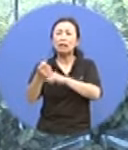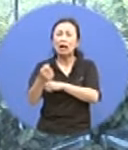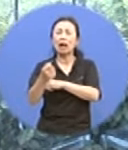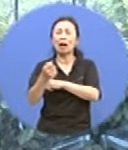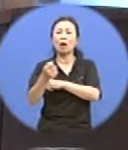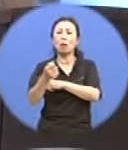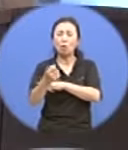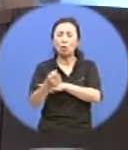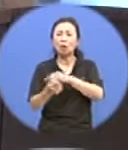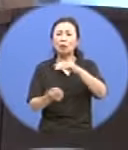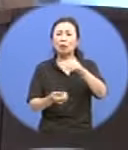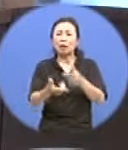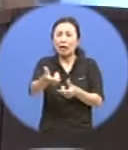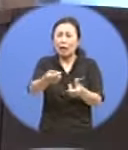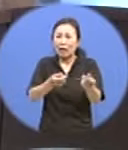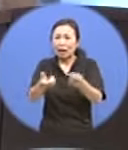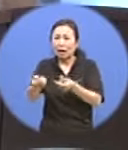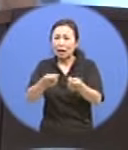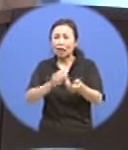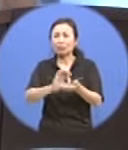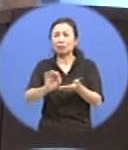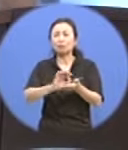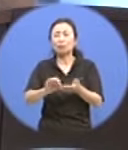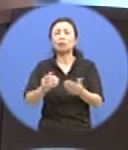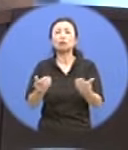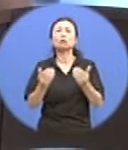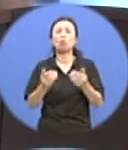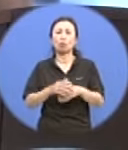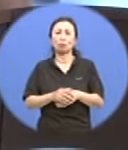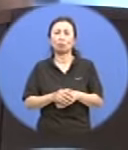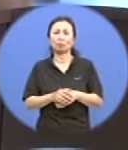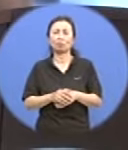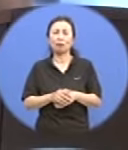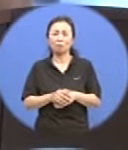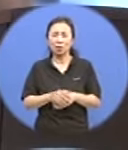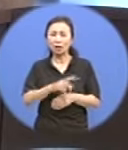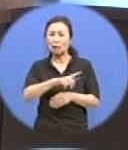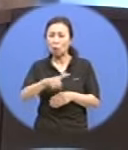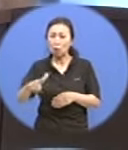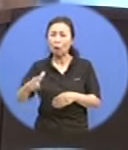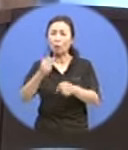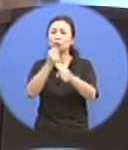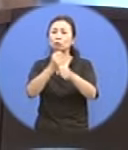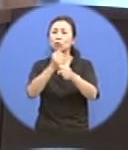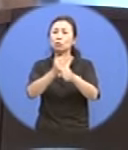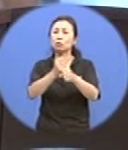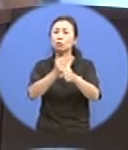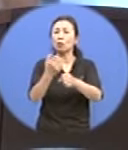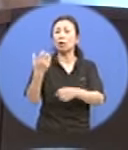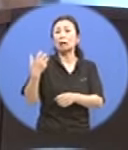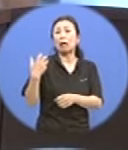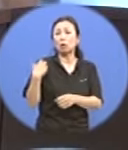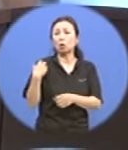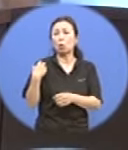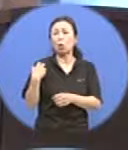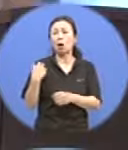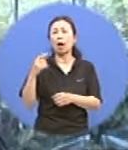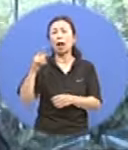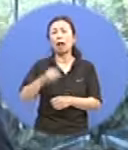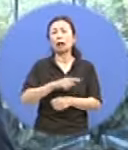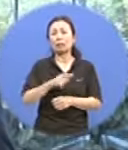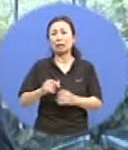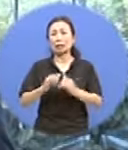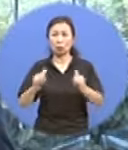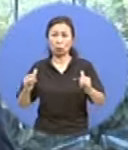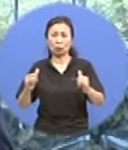ないと、やっぱりそれを作り上げていくのは人ですしね、あと別の意味からいきますと、応援をい